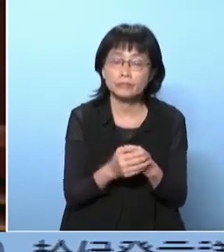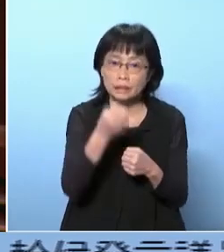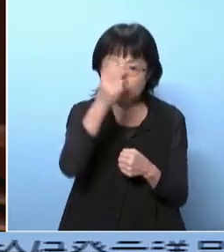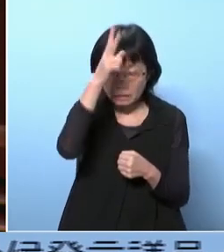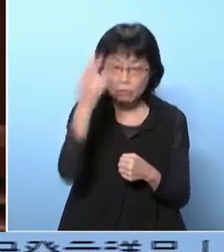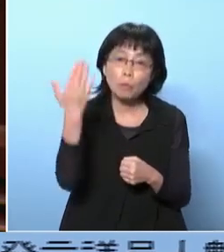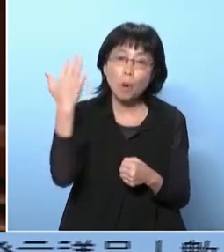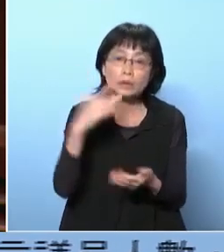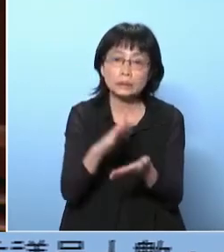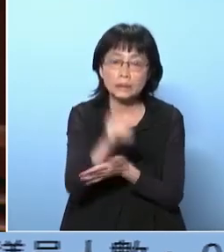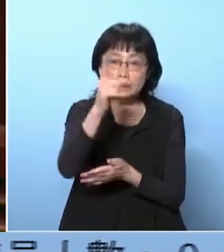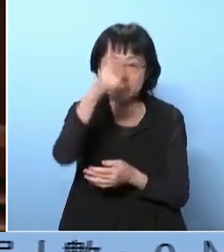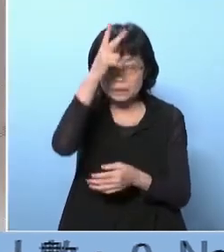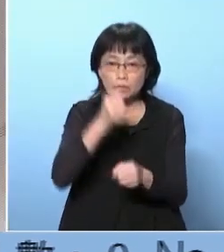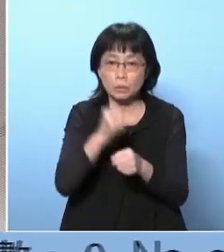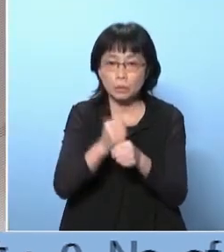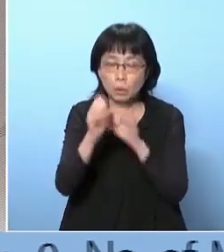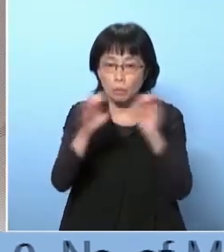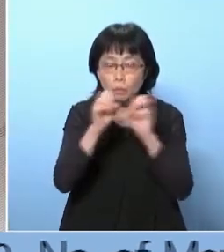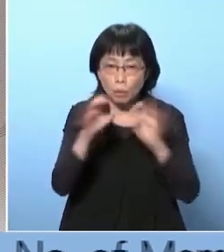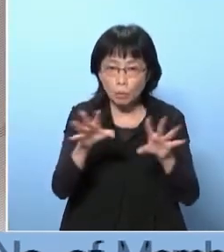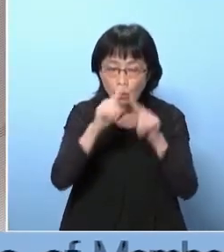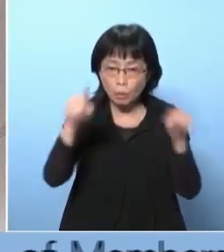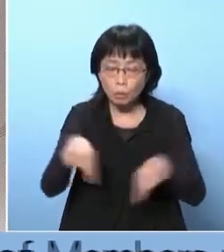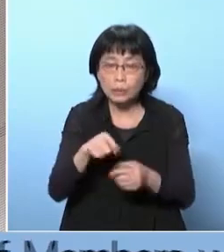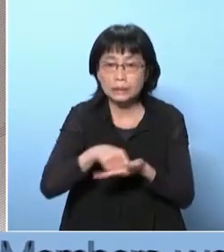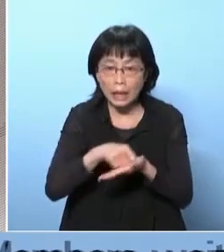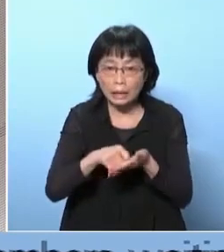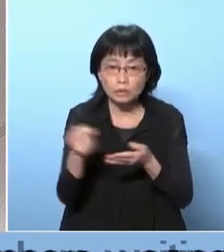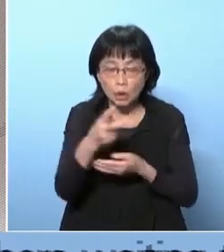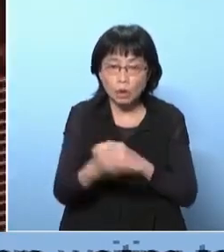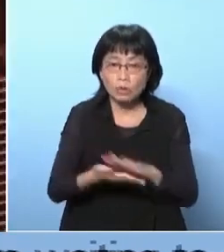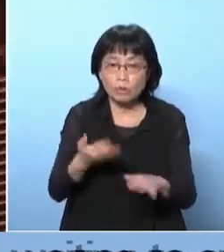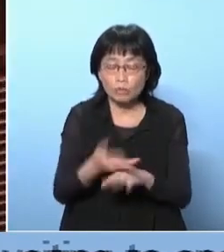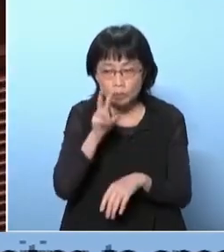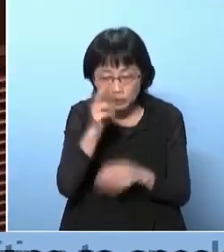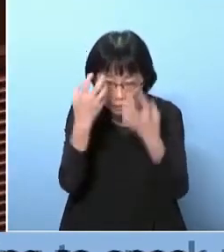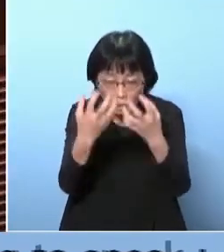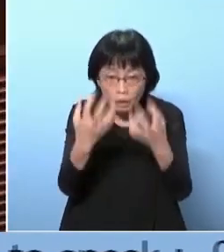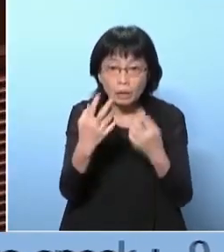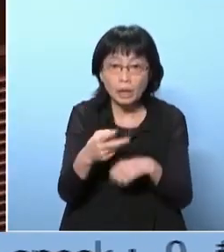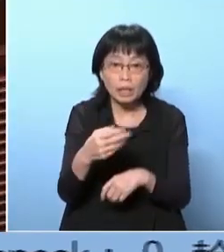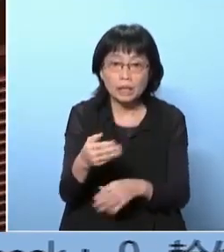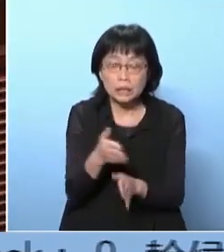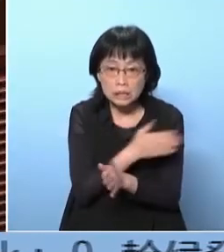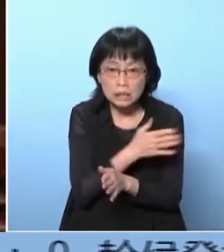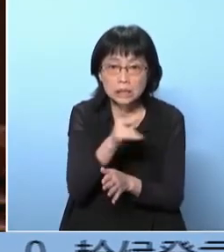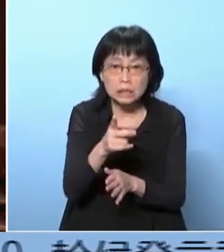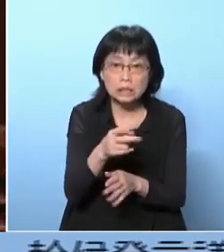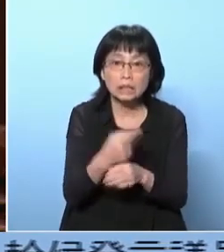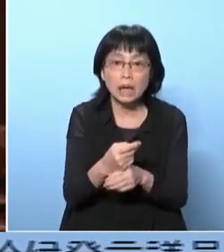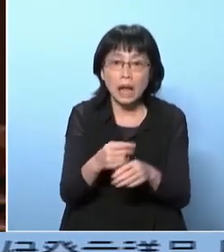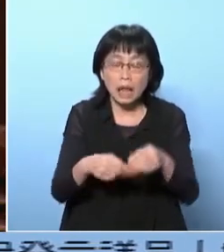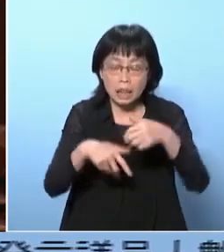年發表施政報告中提出重新審視前南丫島石礦場用地的規